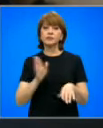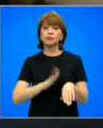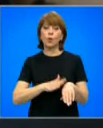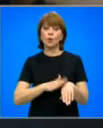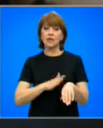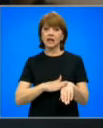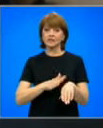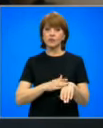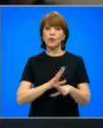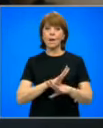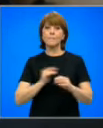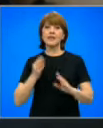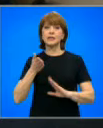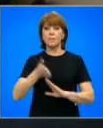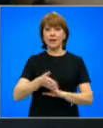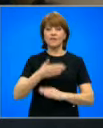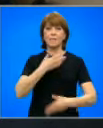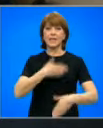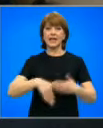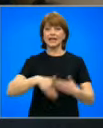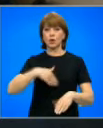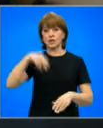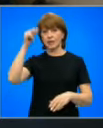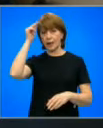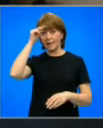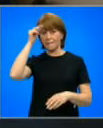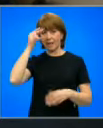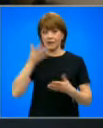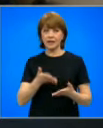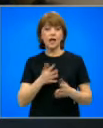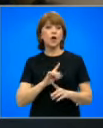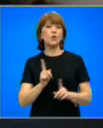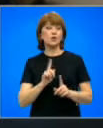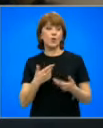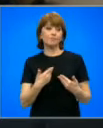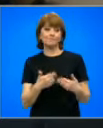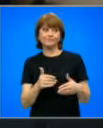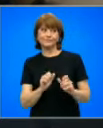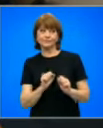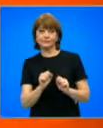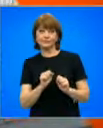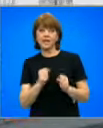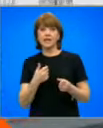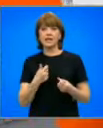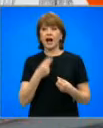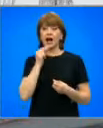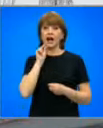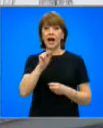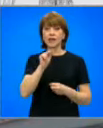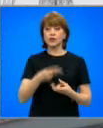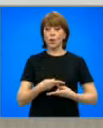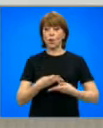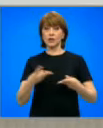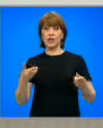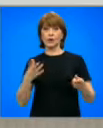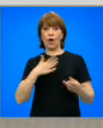за безправието на македонските българи в Република Северна Македония, които не смеят да се заявят открито, че са българи.